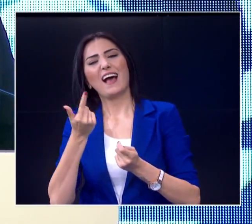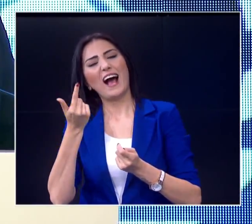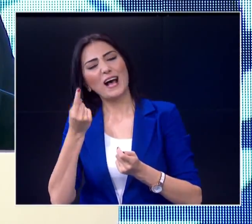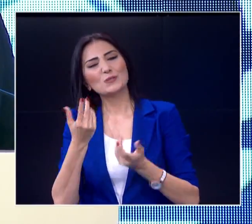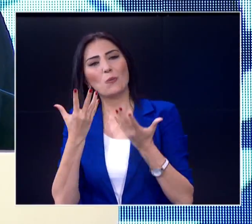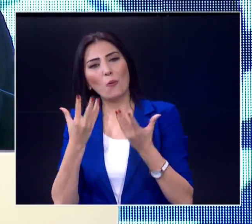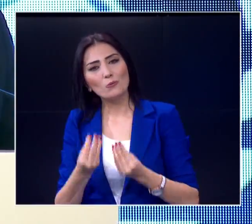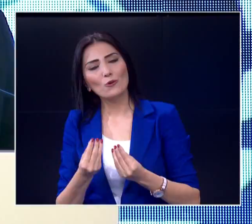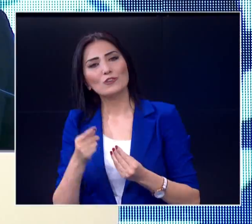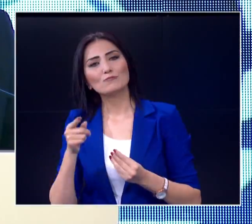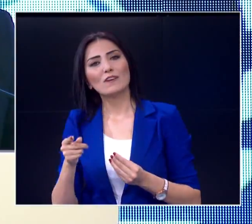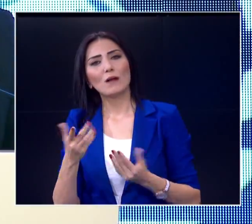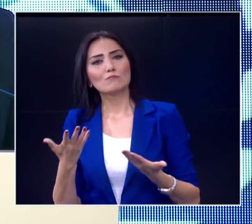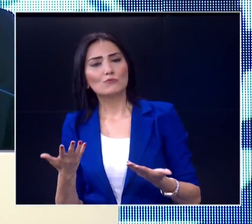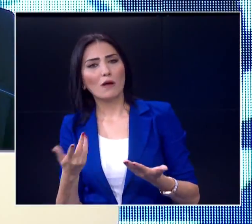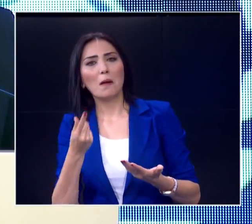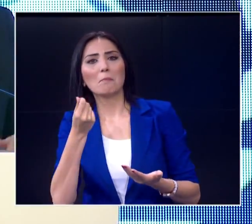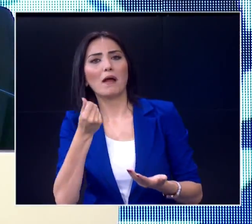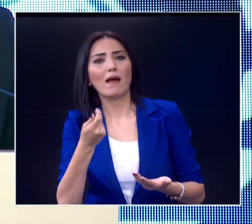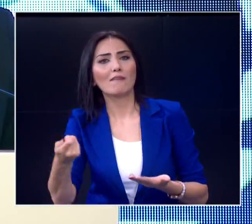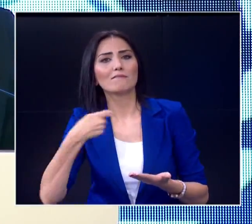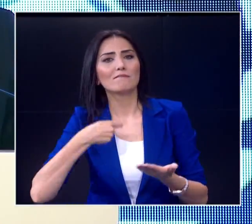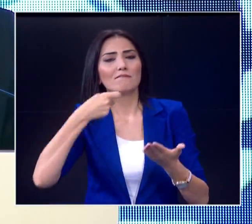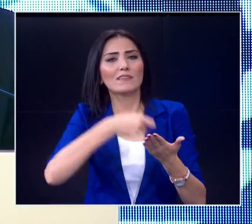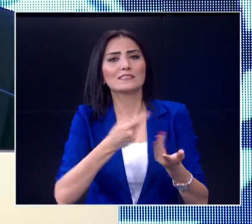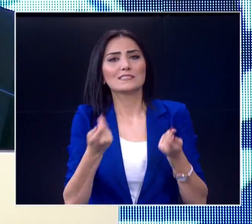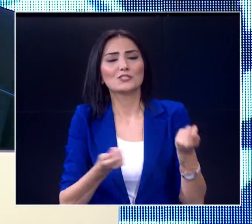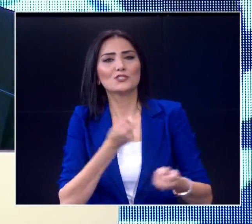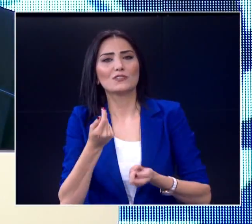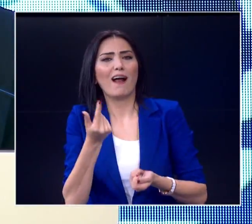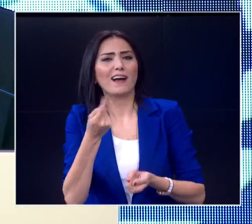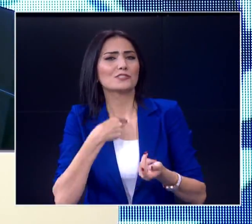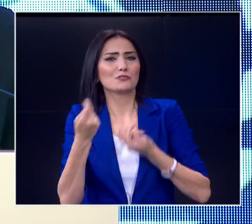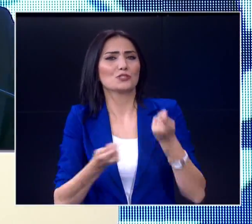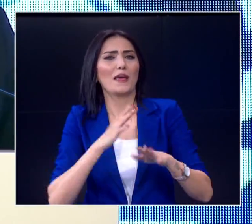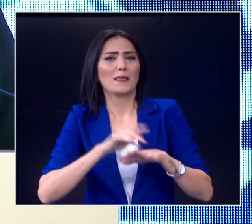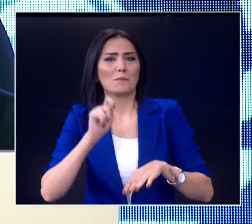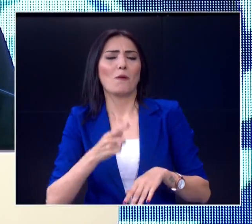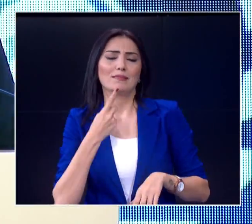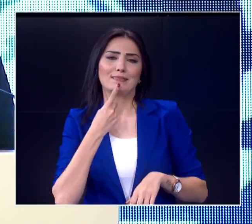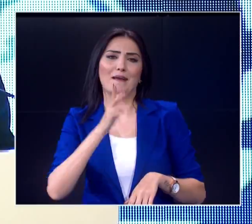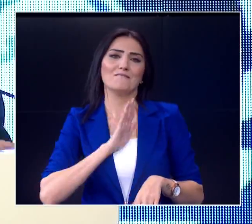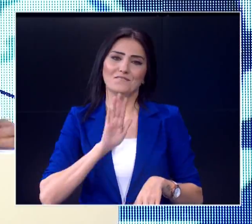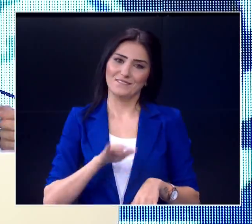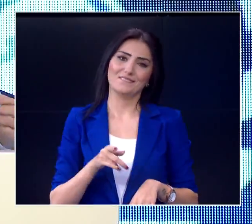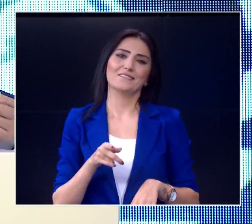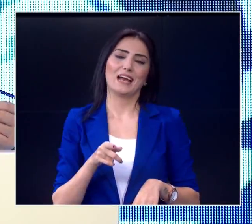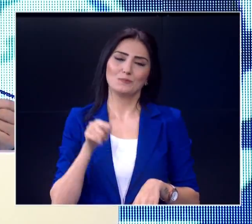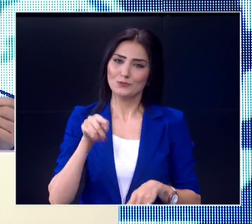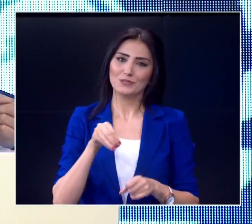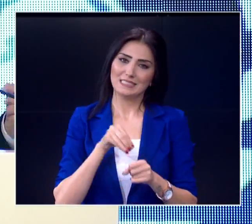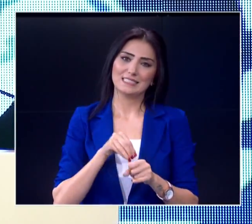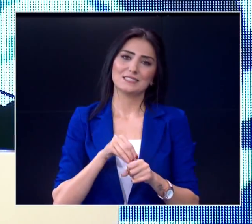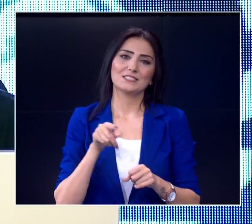Bu sefer ya bu kadar parayı niye veriyoruz? İşleri az iş yapıyorlar diyebilirler. Onun